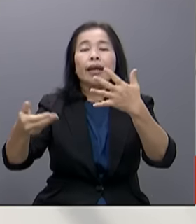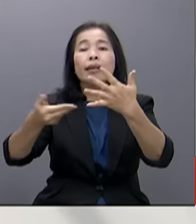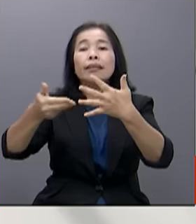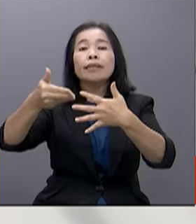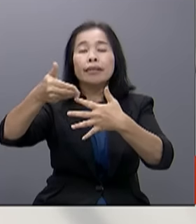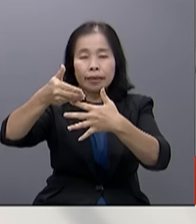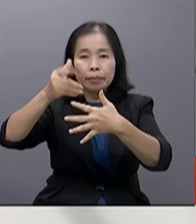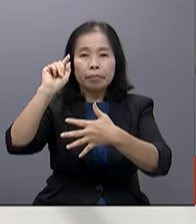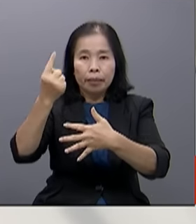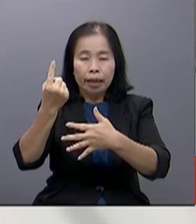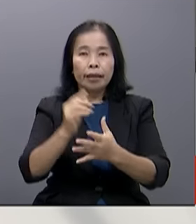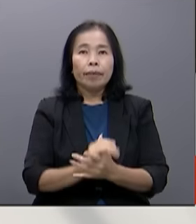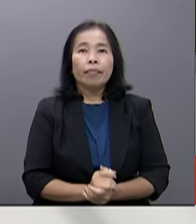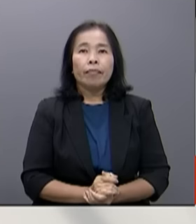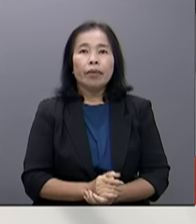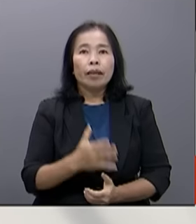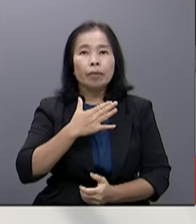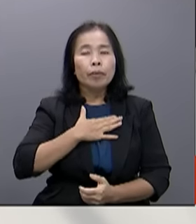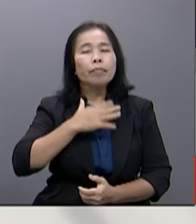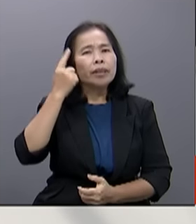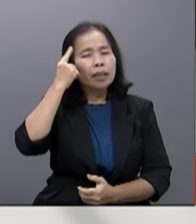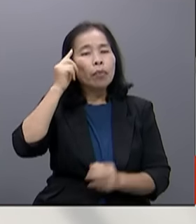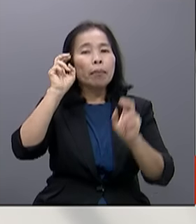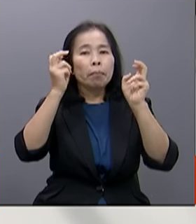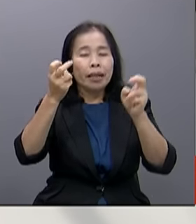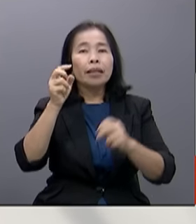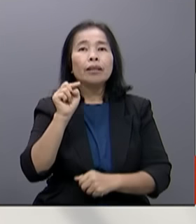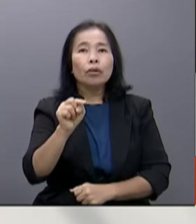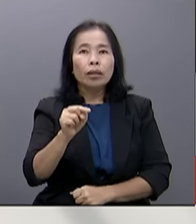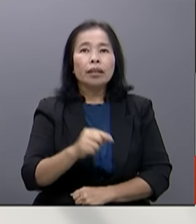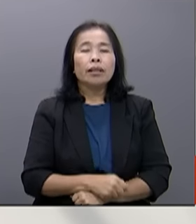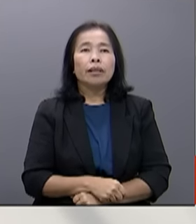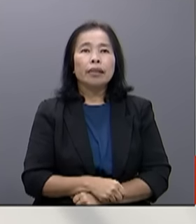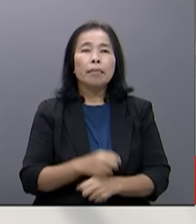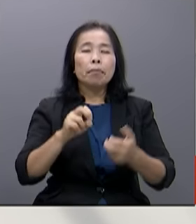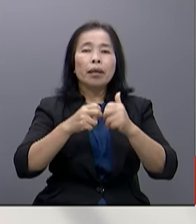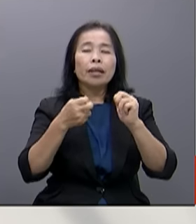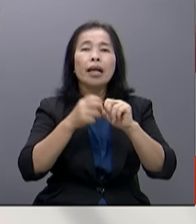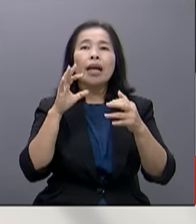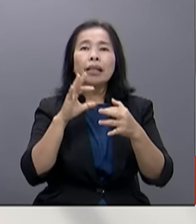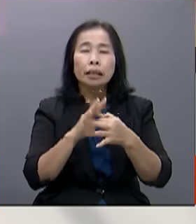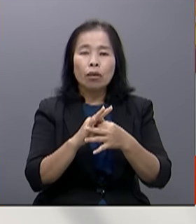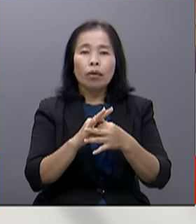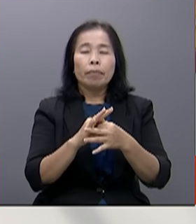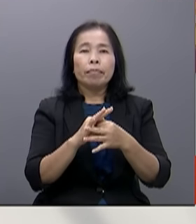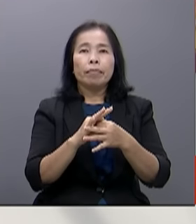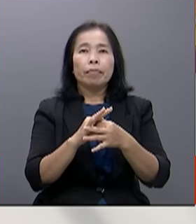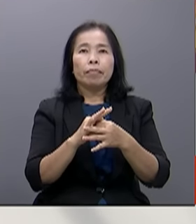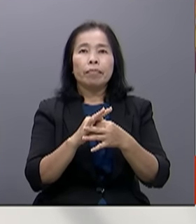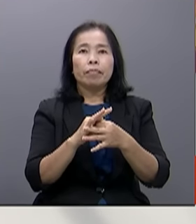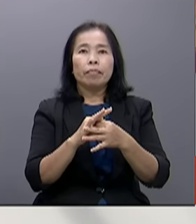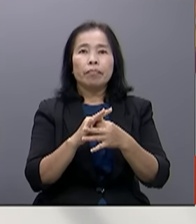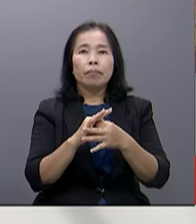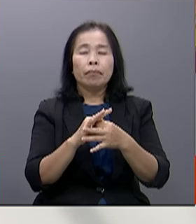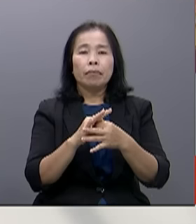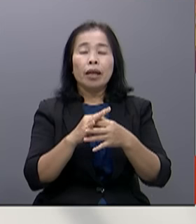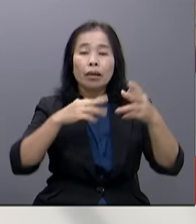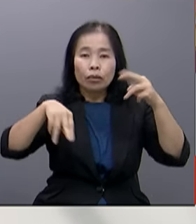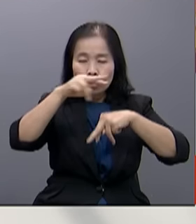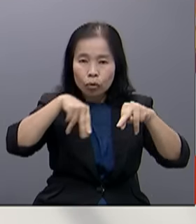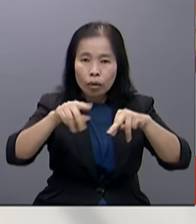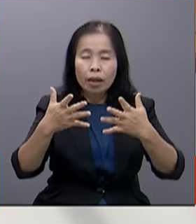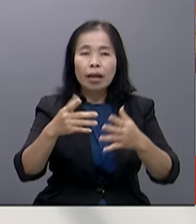ก็คิดว่าน่าจะมีประเด็นนะครับเป็นปัญหาในเรื่องของการดำเนินการก็ถ้าจะเรียนภาพที่จะเ